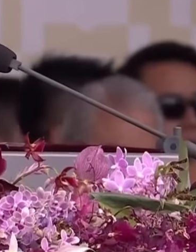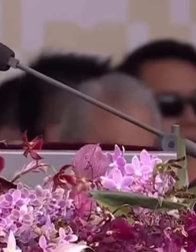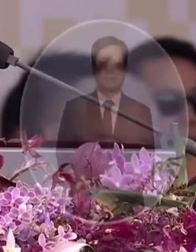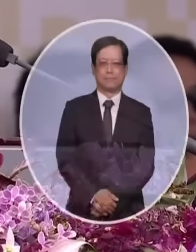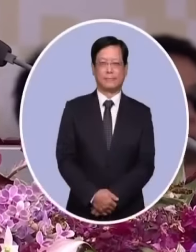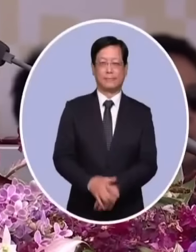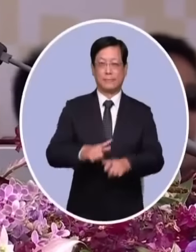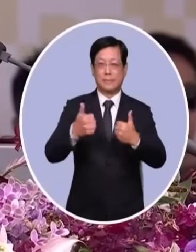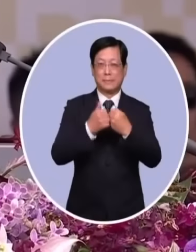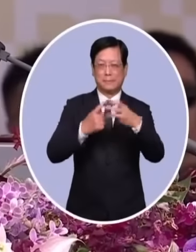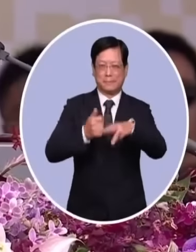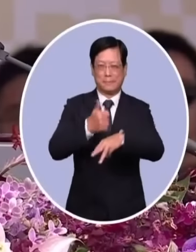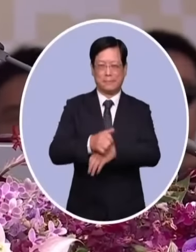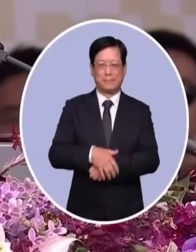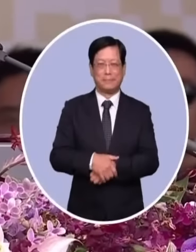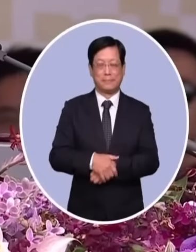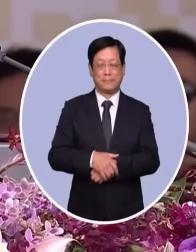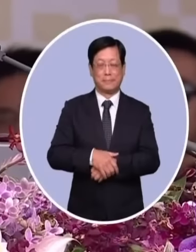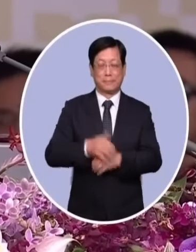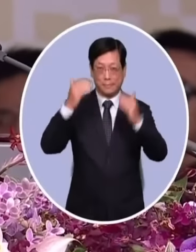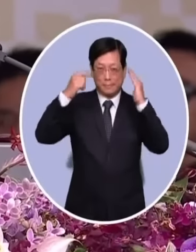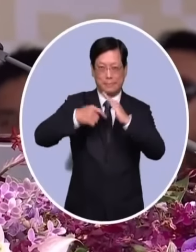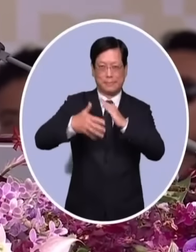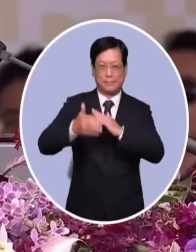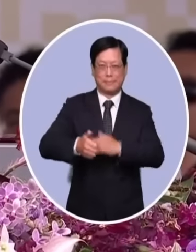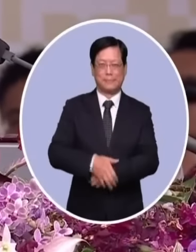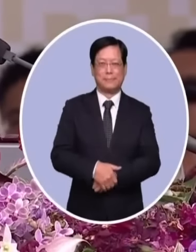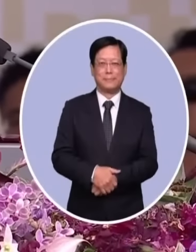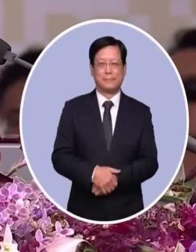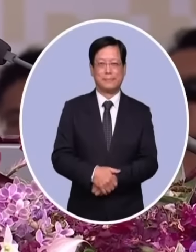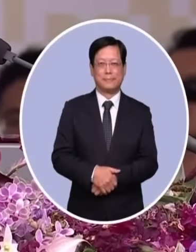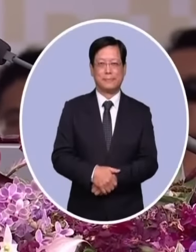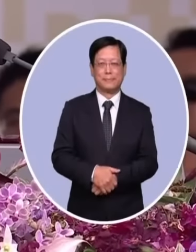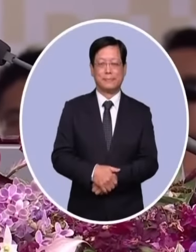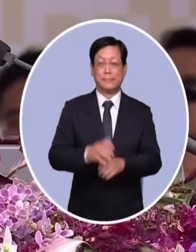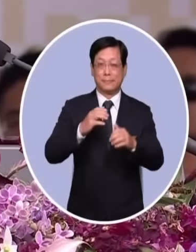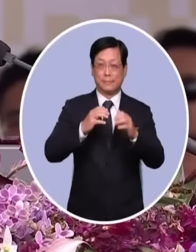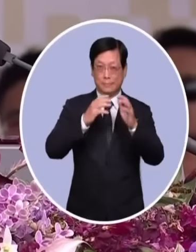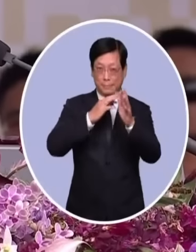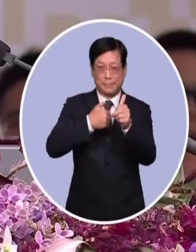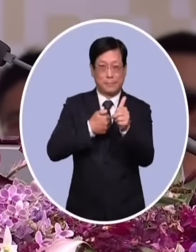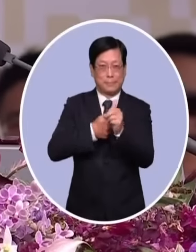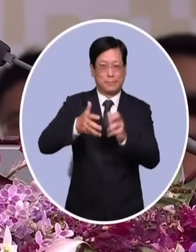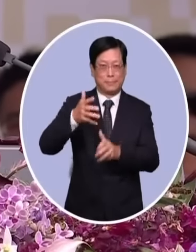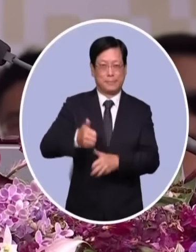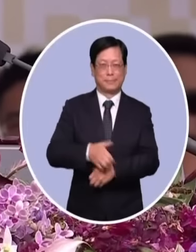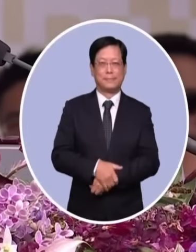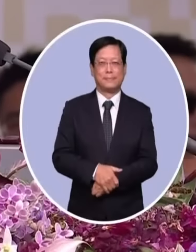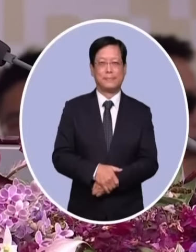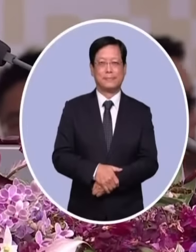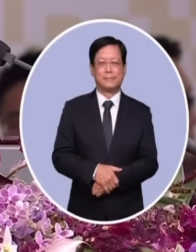大会主席，韩国瑜院长，萧美琴副总统，